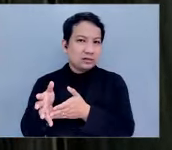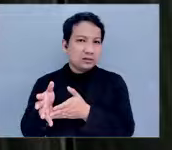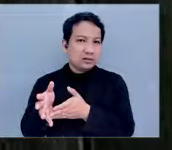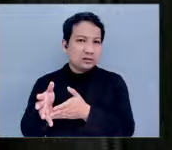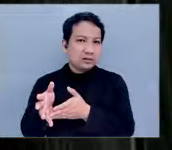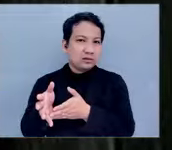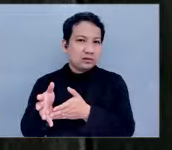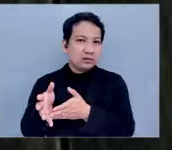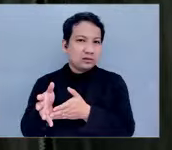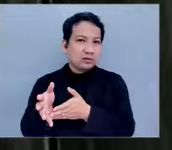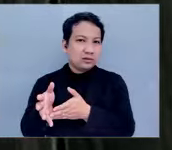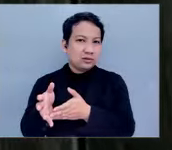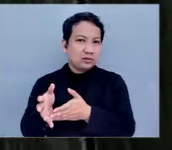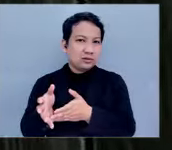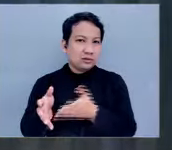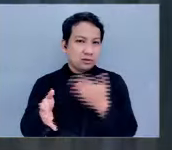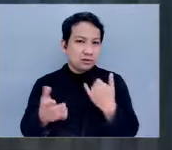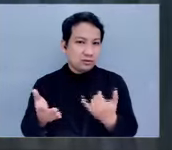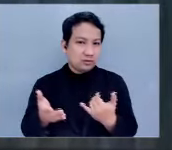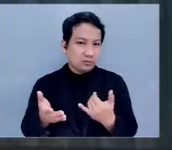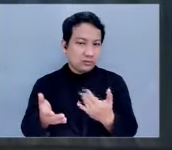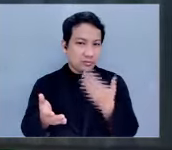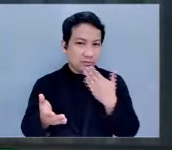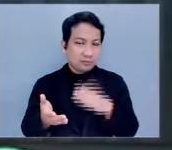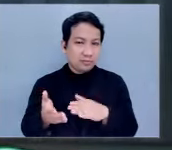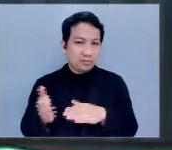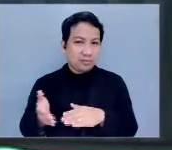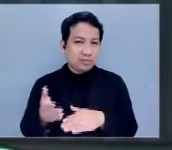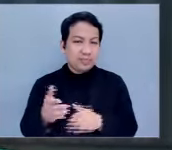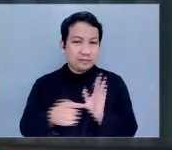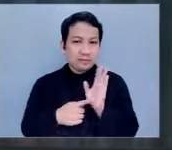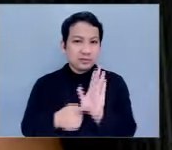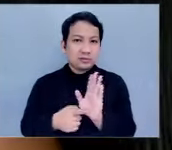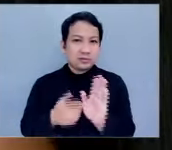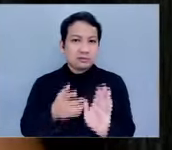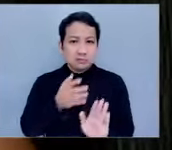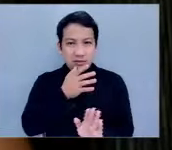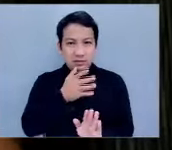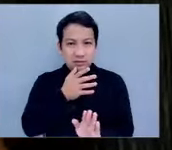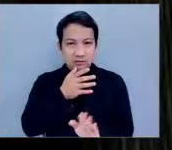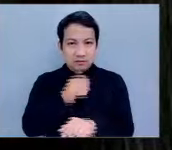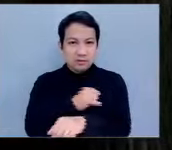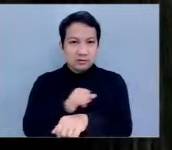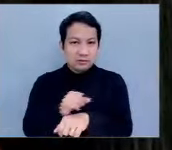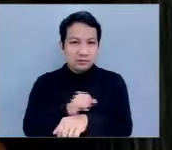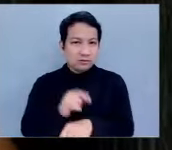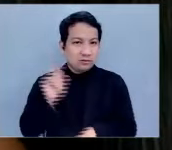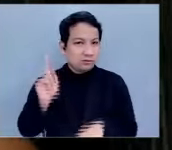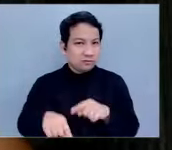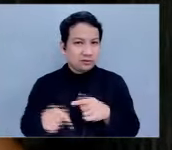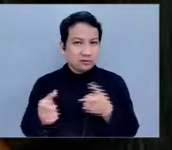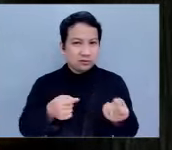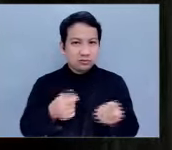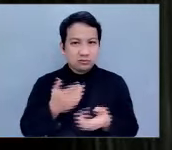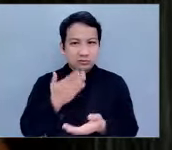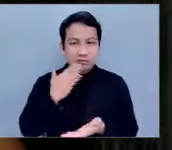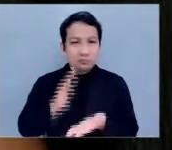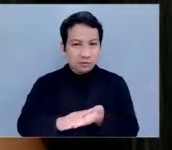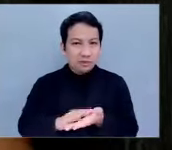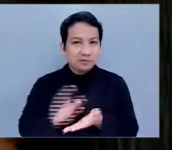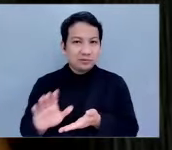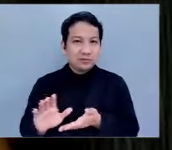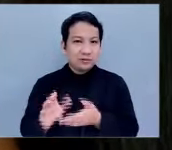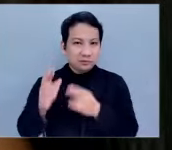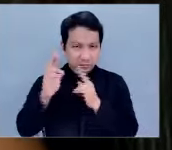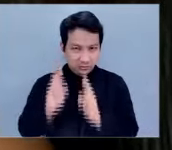yung alam ko na mapapasama sila, gusto ko pakita sa kanila yung nanay ko nagsisikap. Mm-hmm. Hindi gumawa ng masama. Mm-hmm. Yung kirangal nila ako at